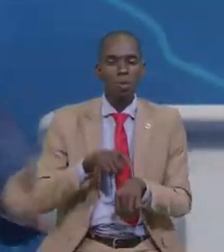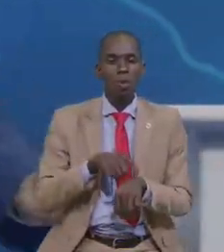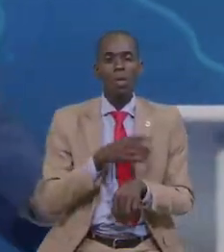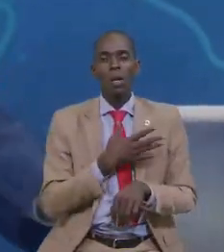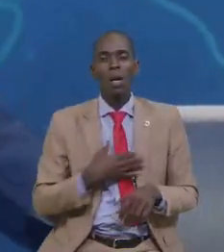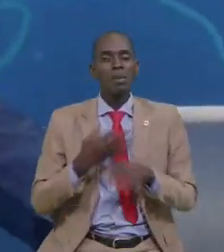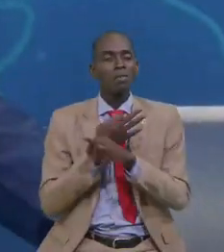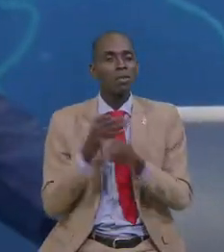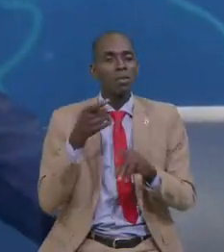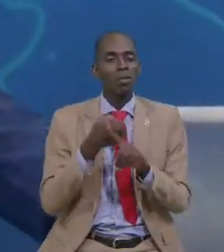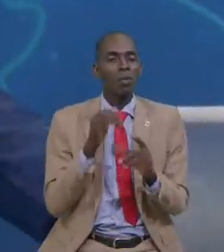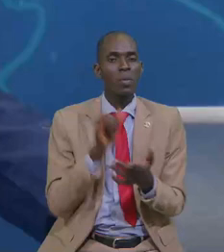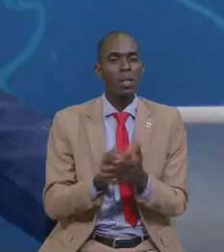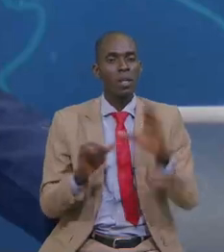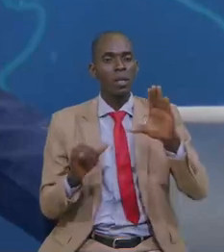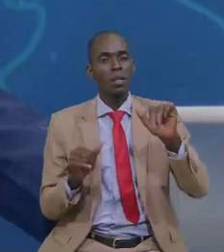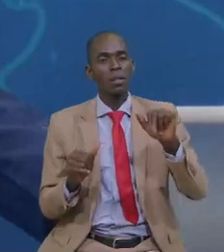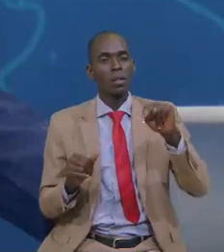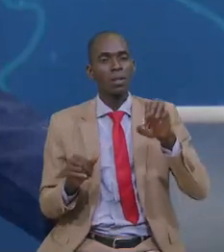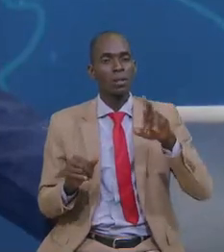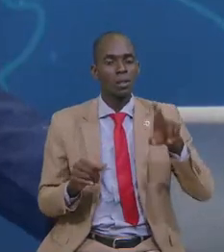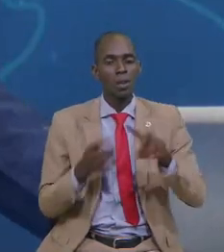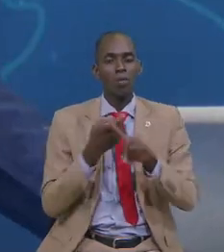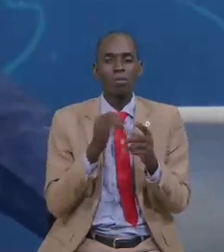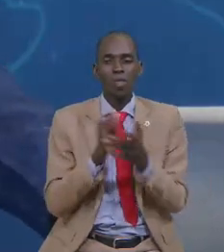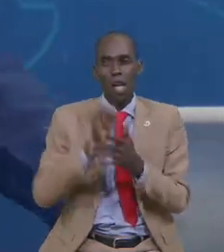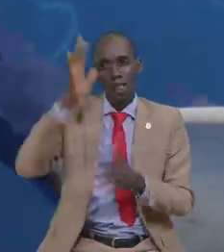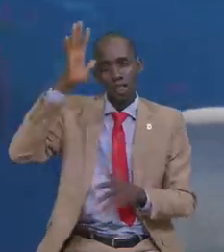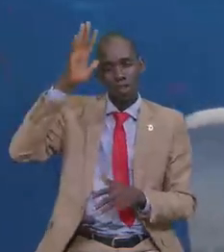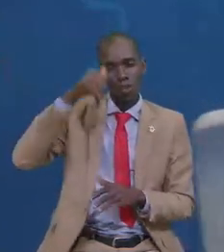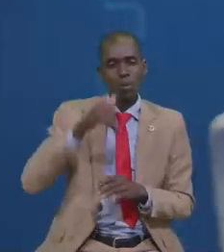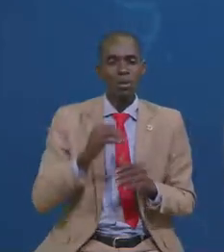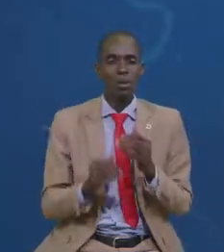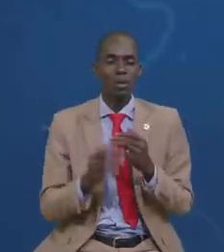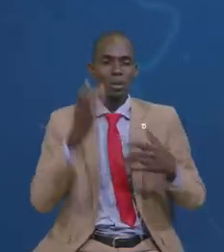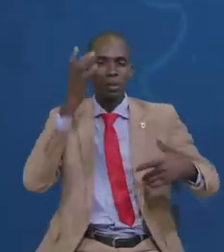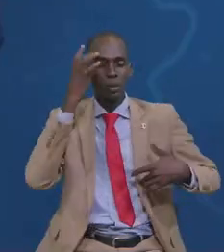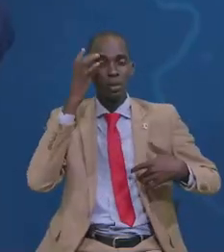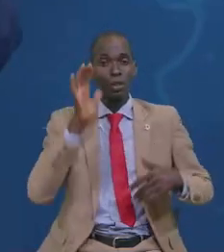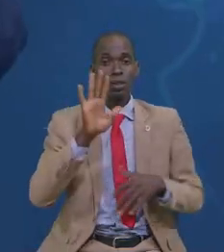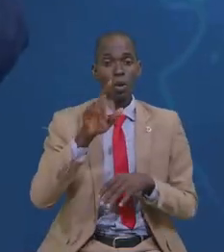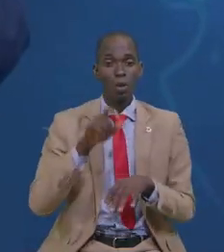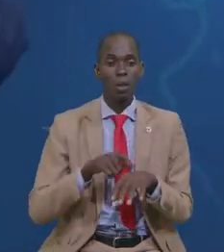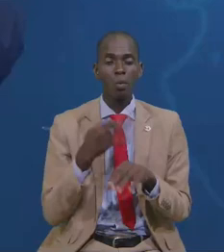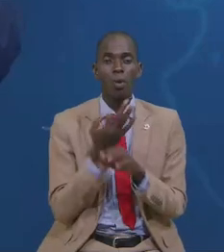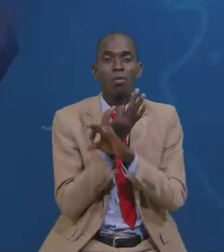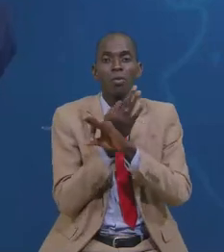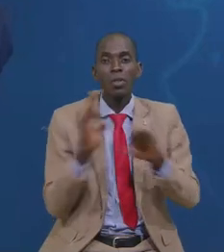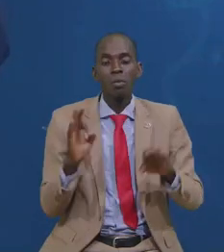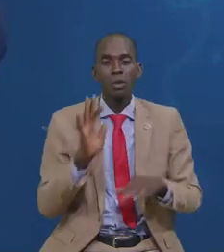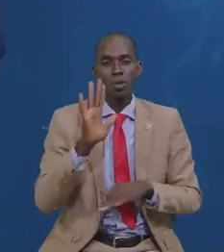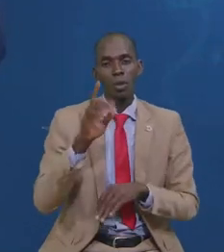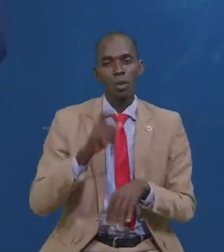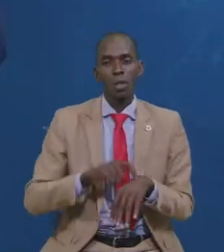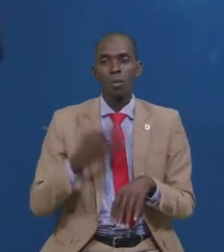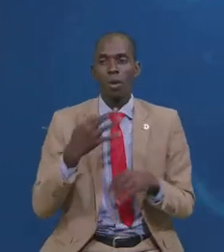vous libérer de ce cancer, de cette maladie incurable. Votre heure de